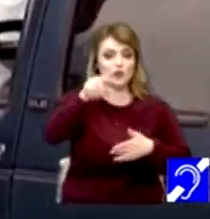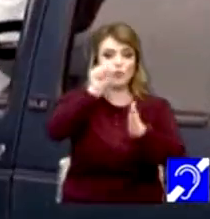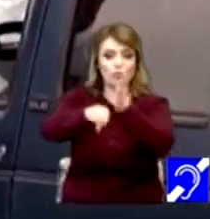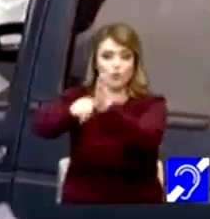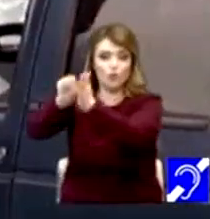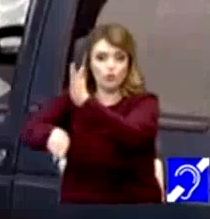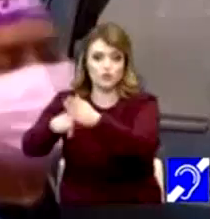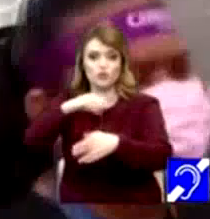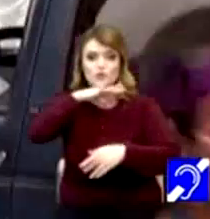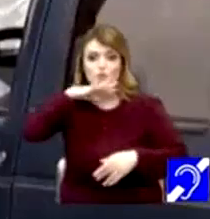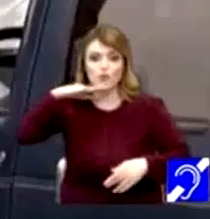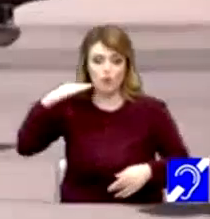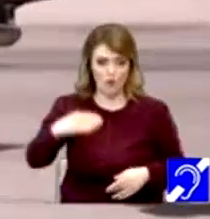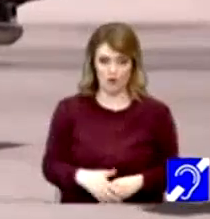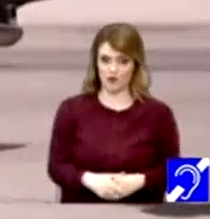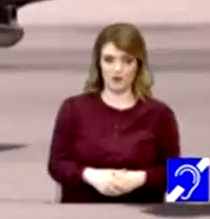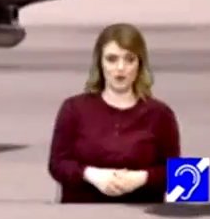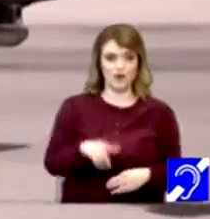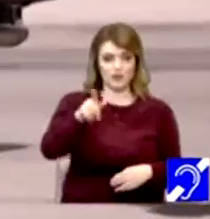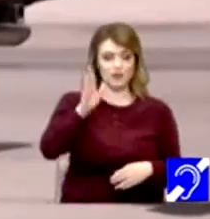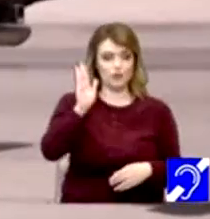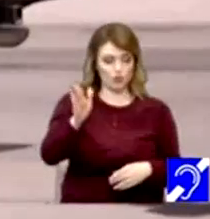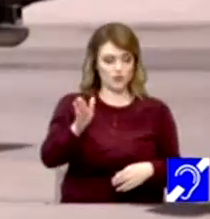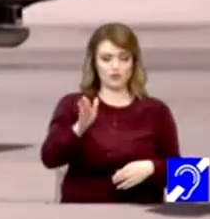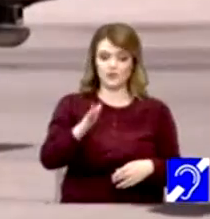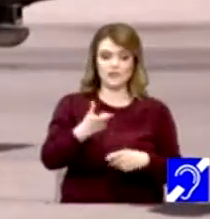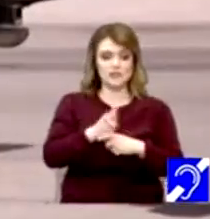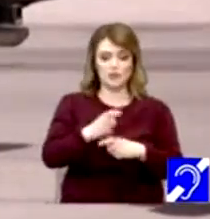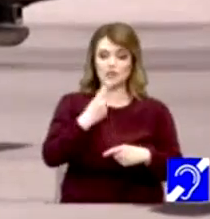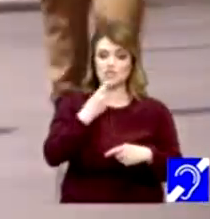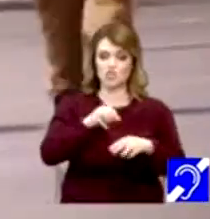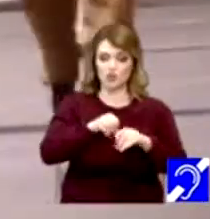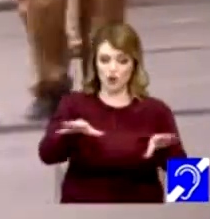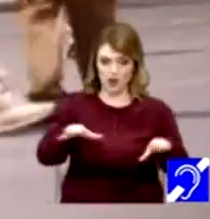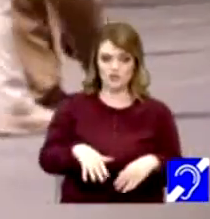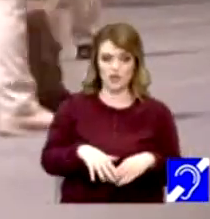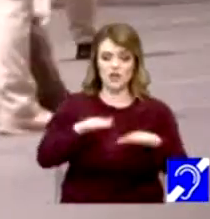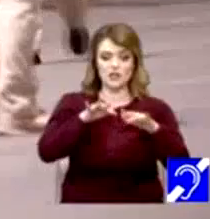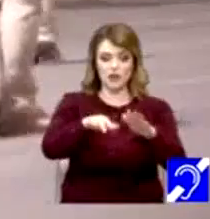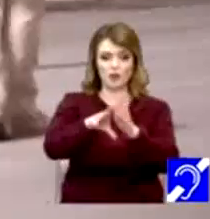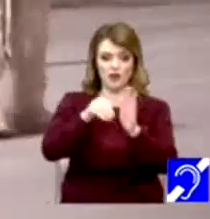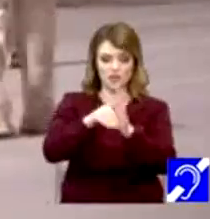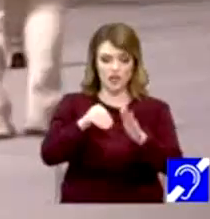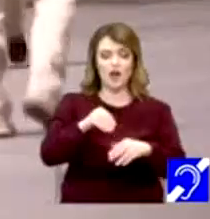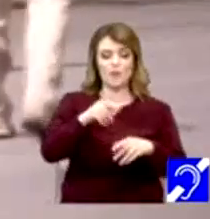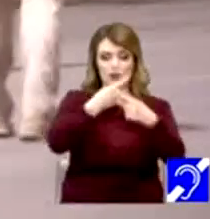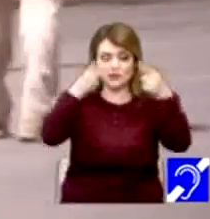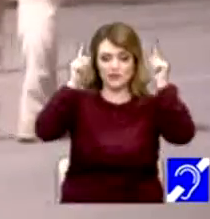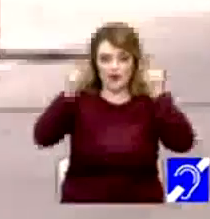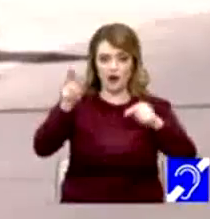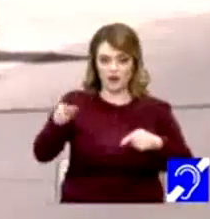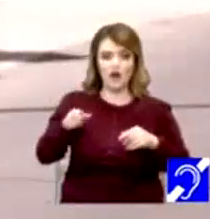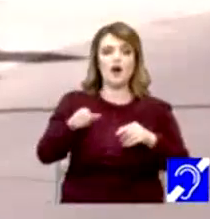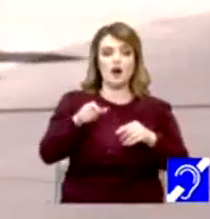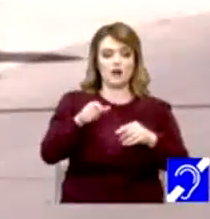unii comentatori se așteaptă să urmeze cea mai sângeroasă campanie electorală din istoria recentă. Mexicanii merg la urne pe 6 iunie ca să aleagă